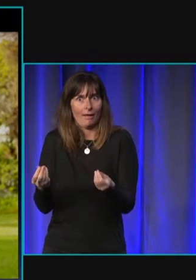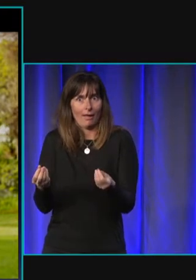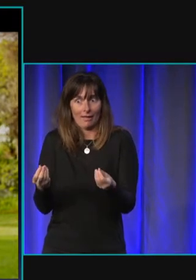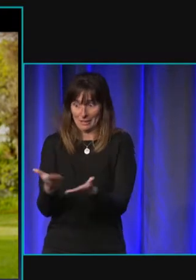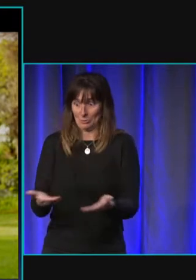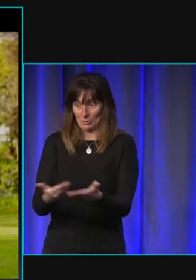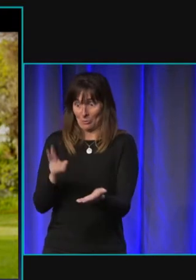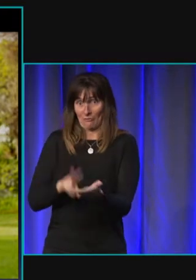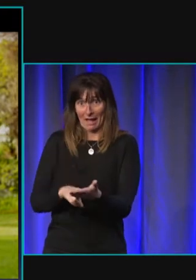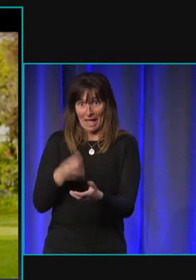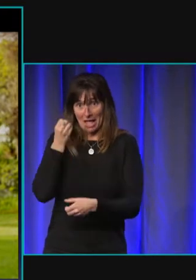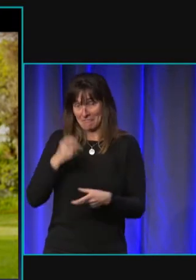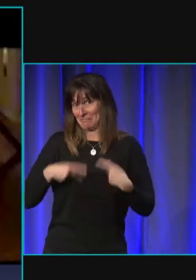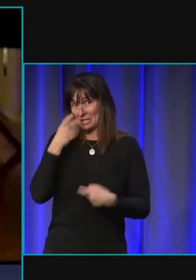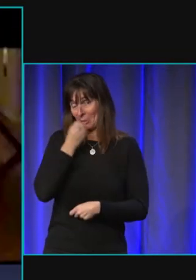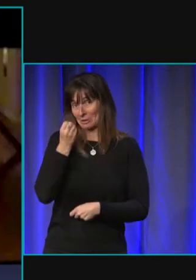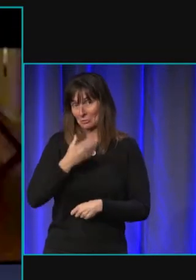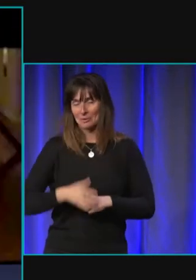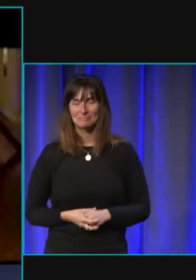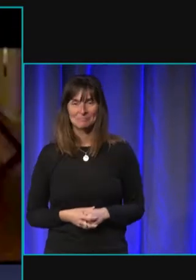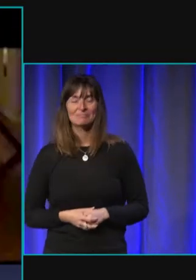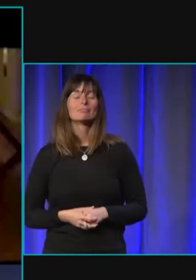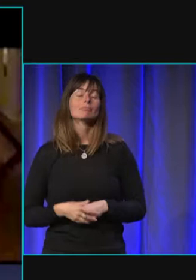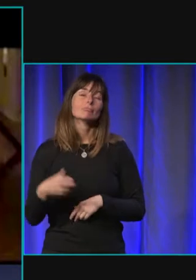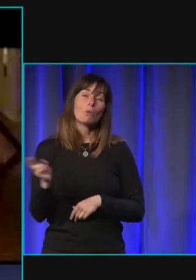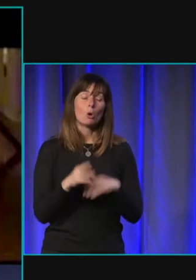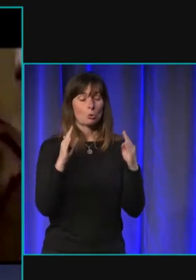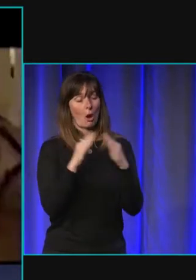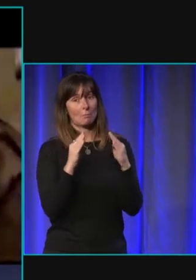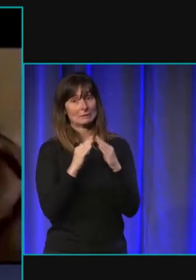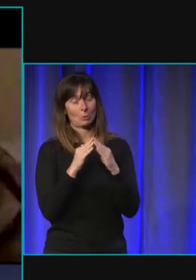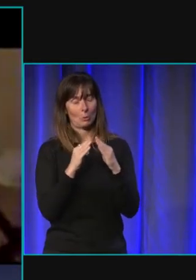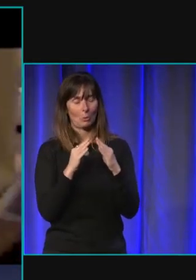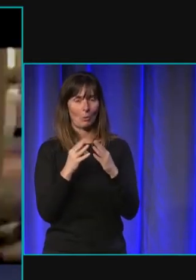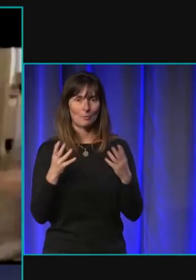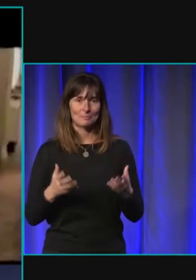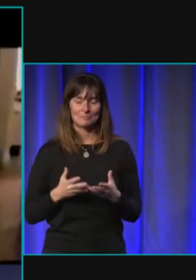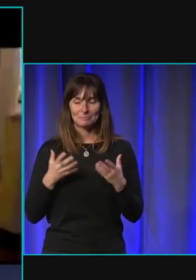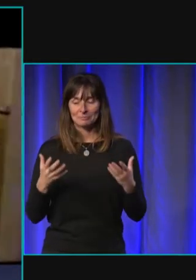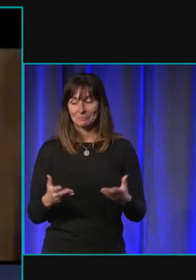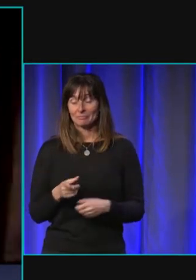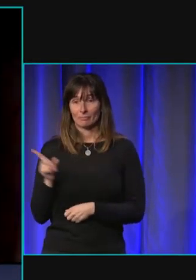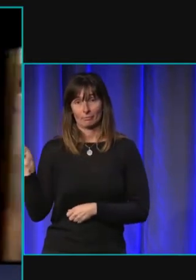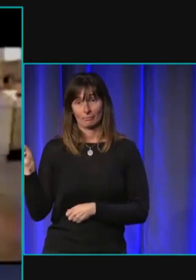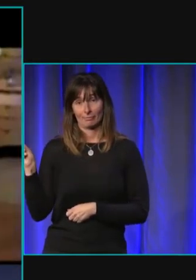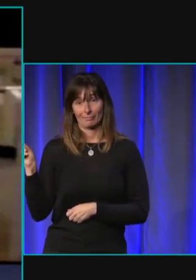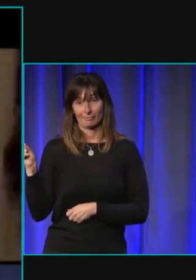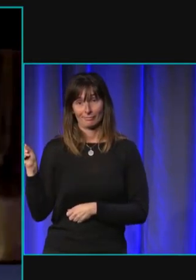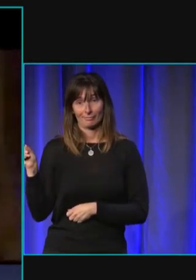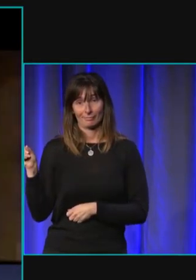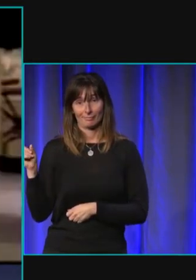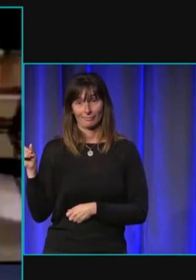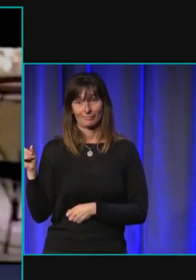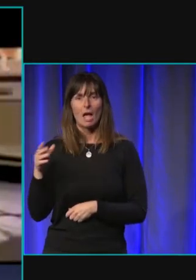une réalité quotidienne. Et puis c'est vrai que lorsqu'on est à la maison, on a un peu ce genre de choses. Alors il n'y a pas